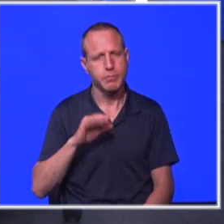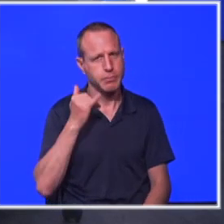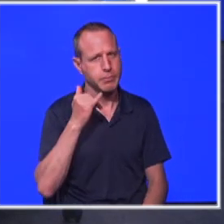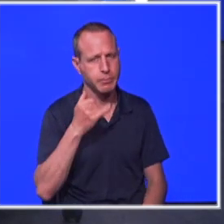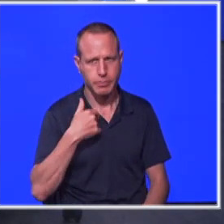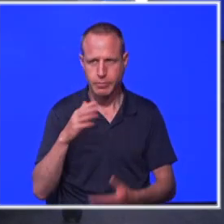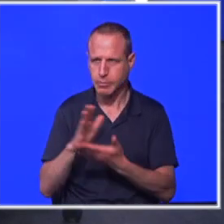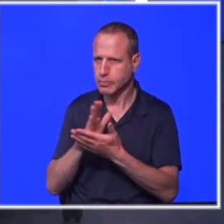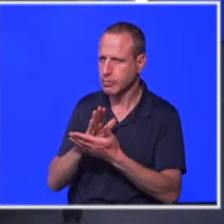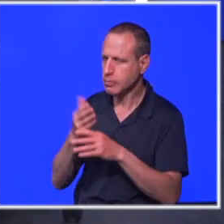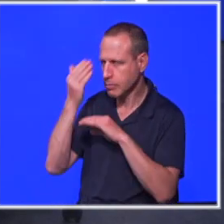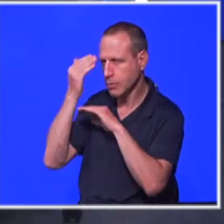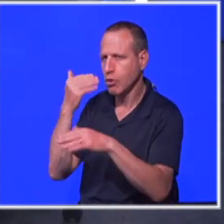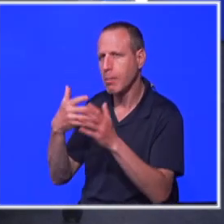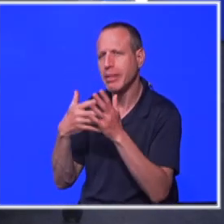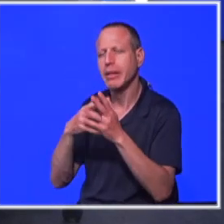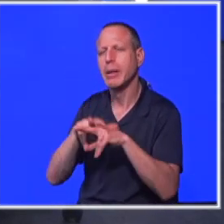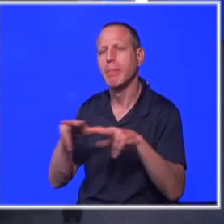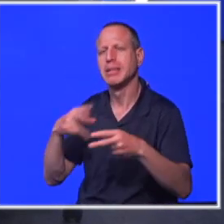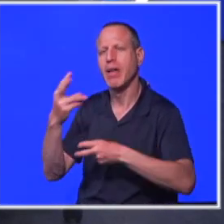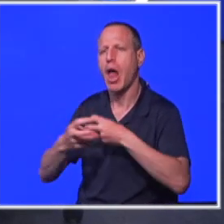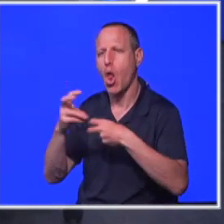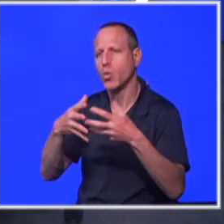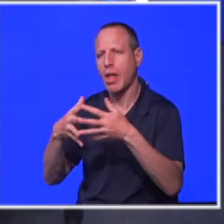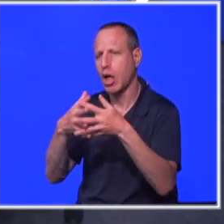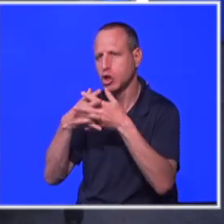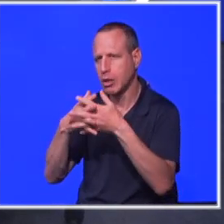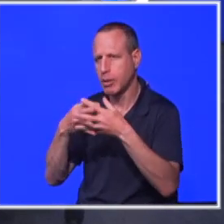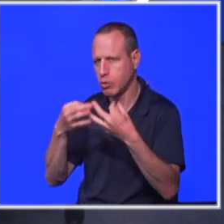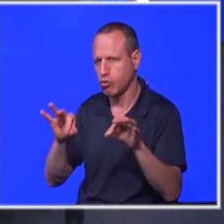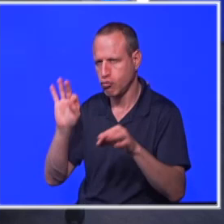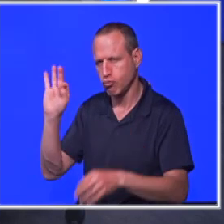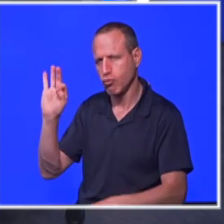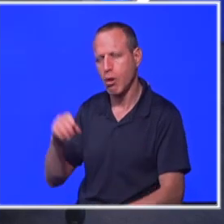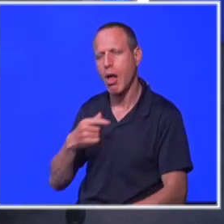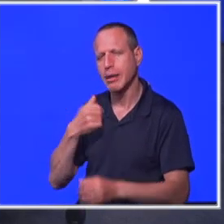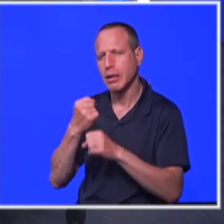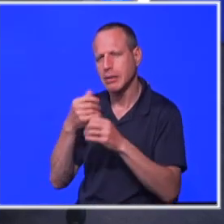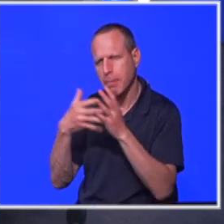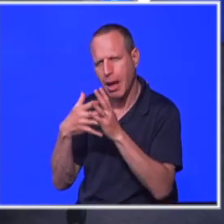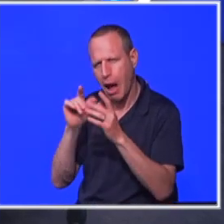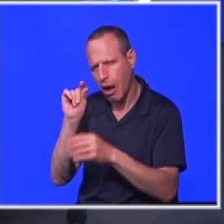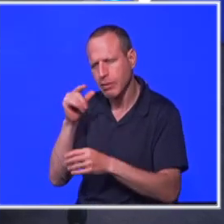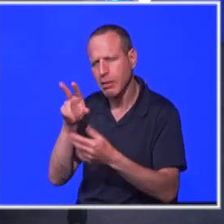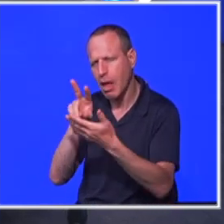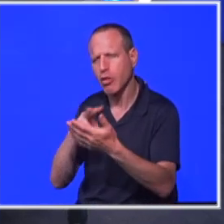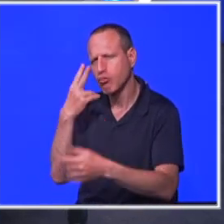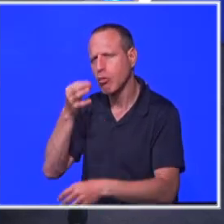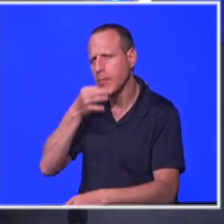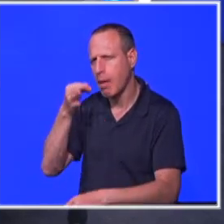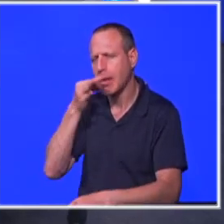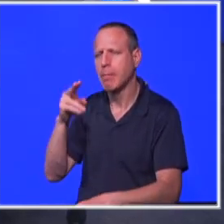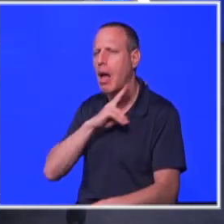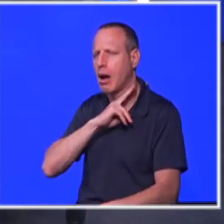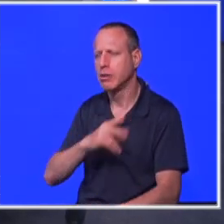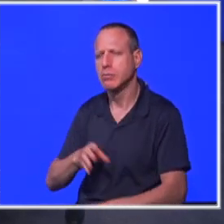במקרה הכינותי מראש, בדקתי את מצב החקלאות בארצות הברית ברשותך. הלכתי, עשיתי איזה מחקר קטן, קראתי איזה שני מאמרים